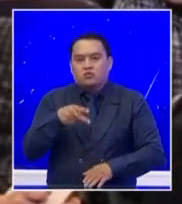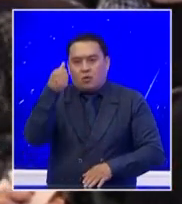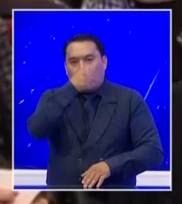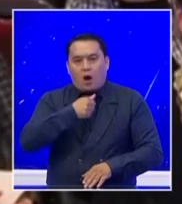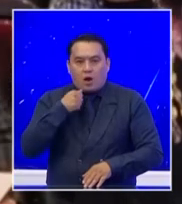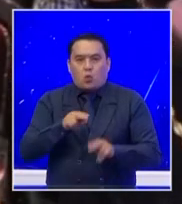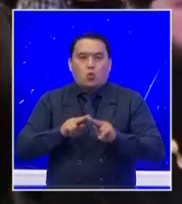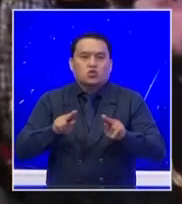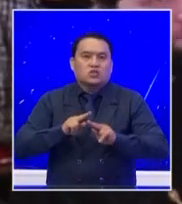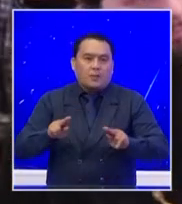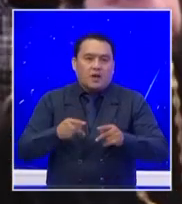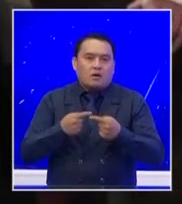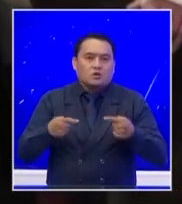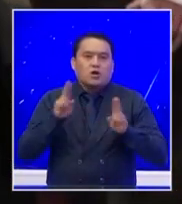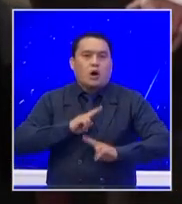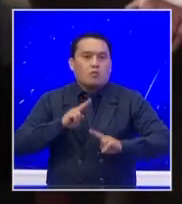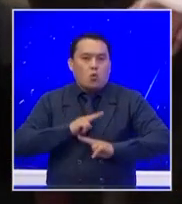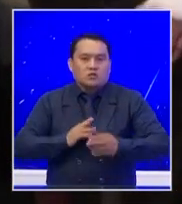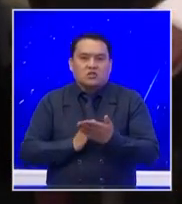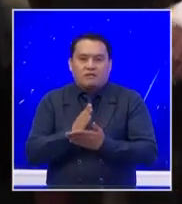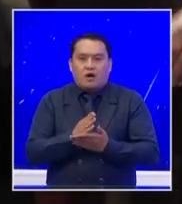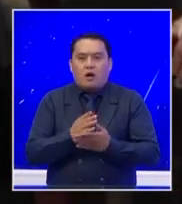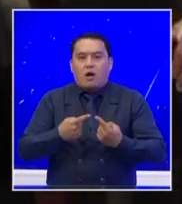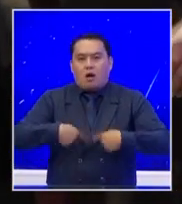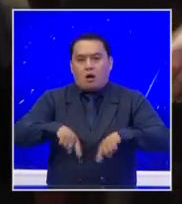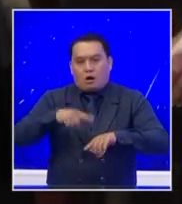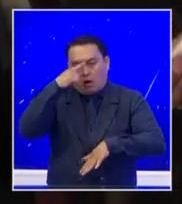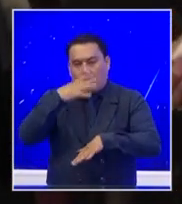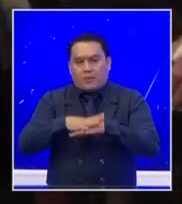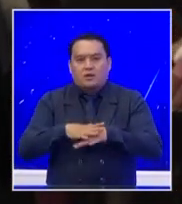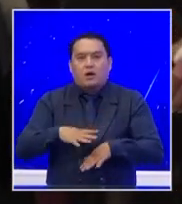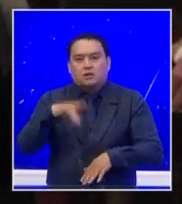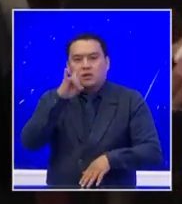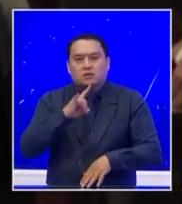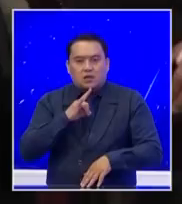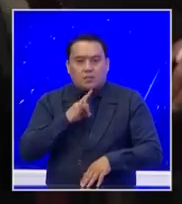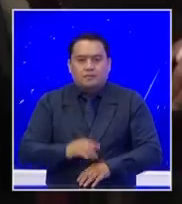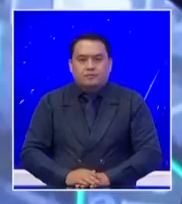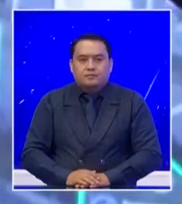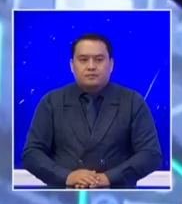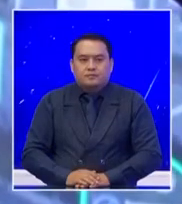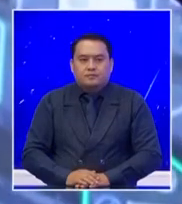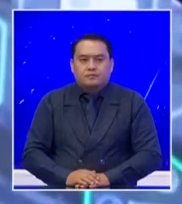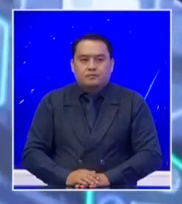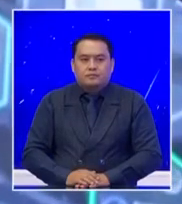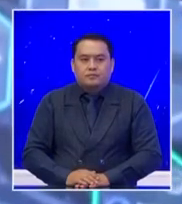году преподавателем. В разные годы работал в структуре аппарата акима Западно-Казахстанской области.